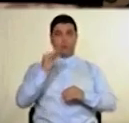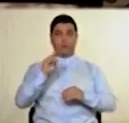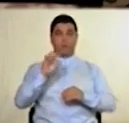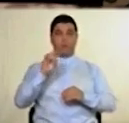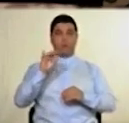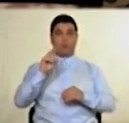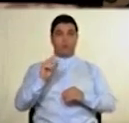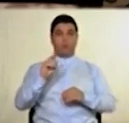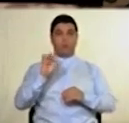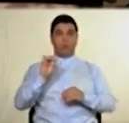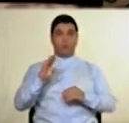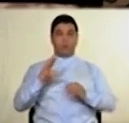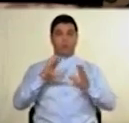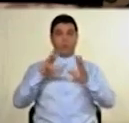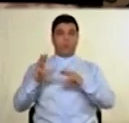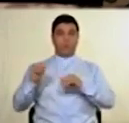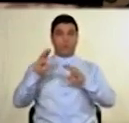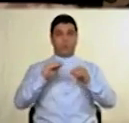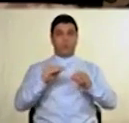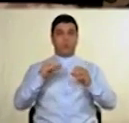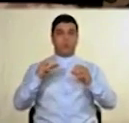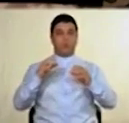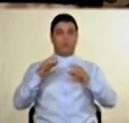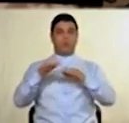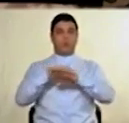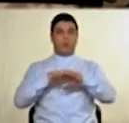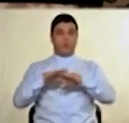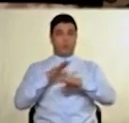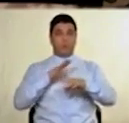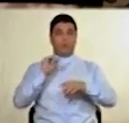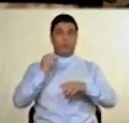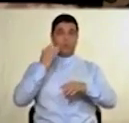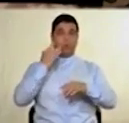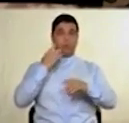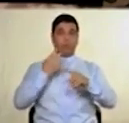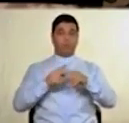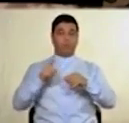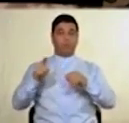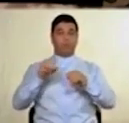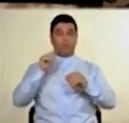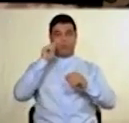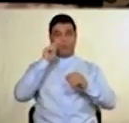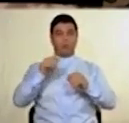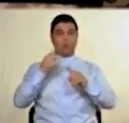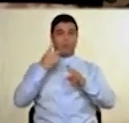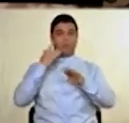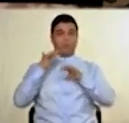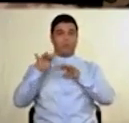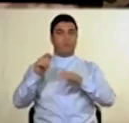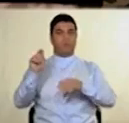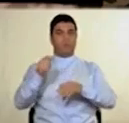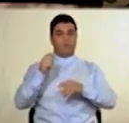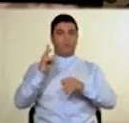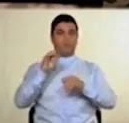Hun qabilalari, ya'ni ko'chmanchi qabilalar mavjud bo'lgan va doimiy ravishda ushbu qabilalar Xitoyga hujum qilib,